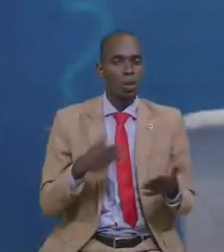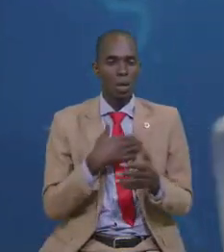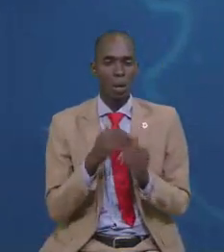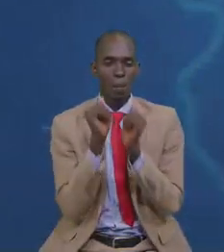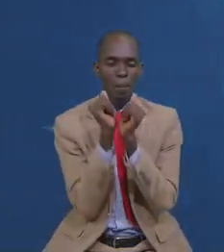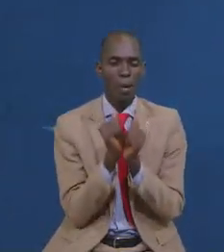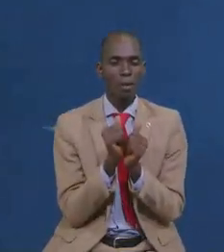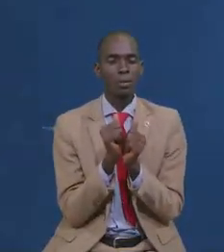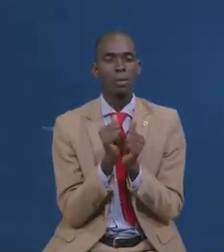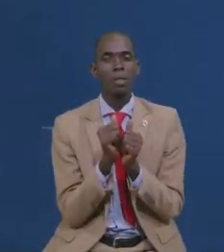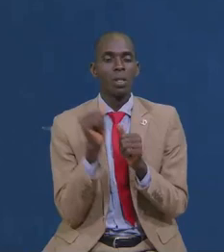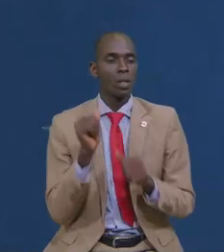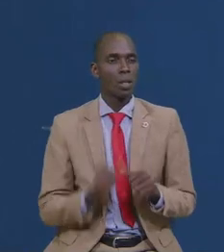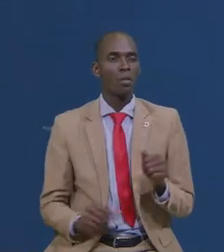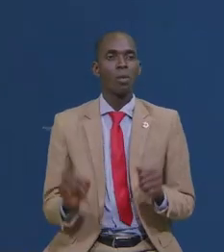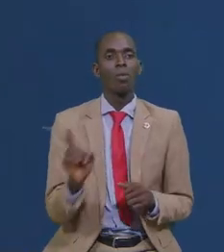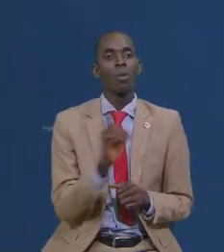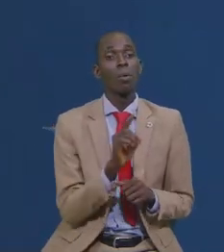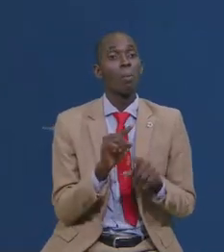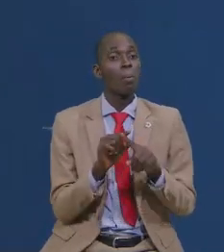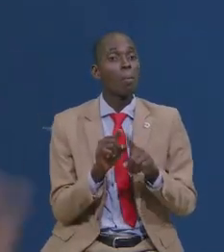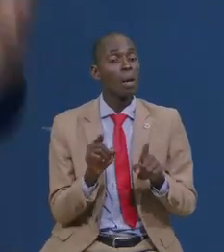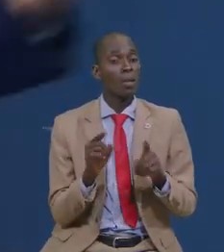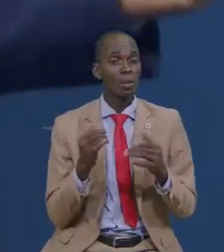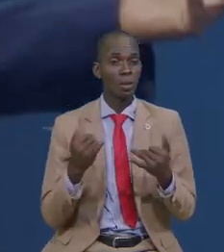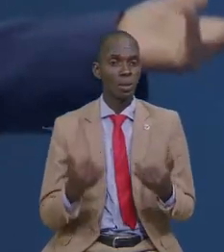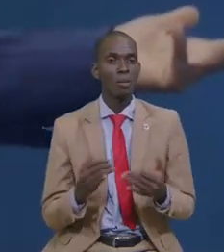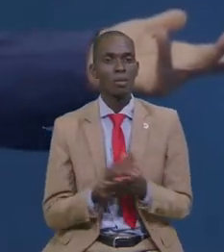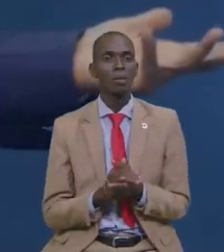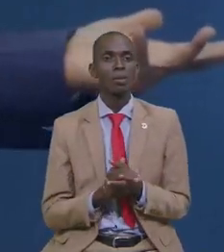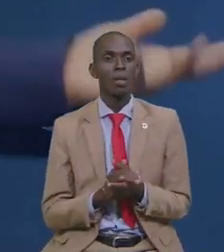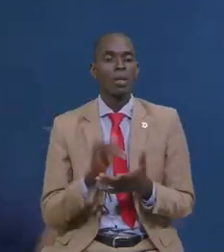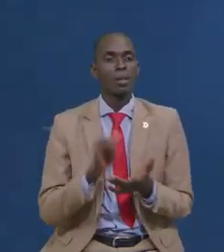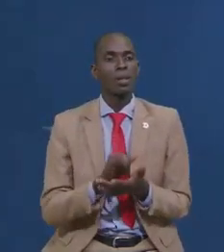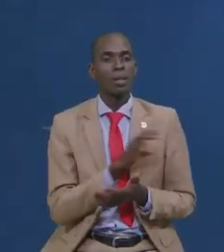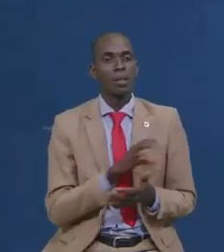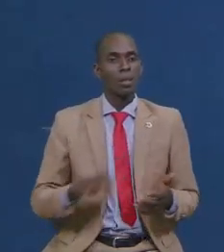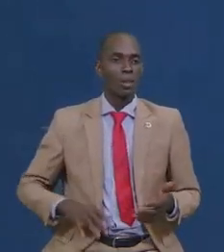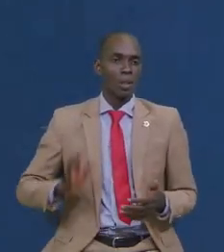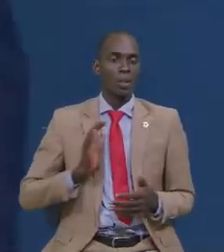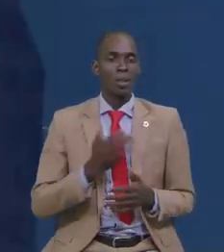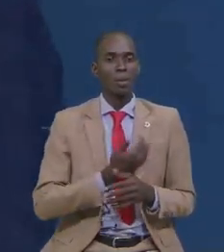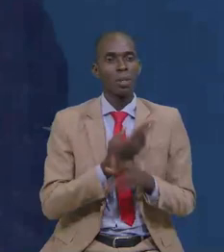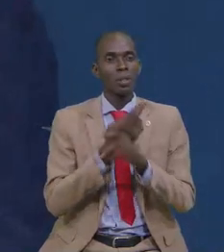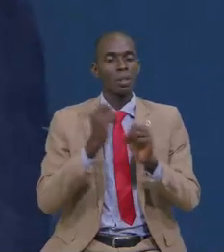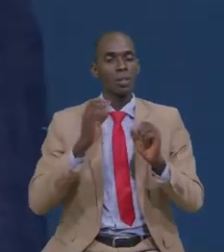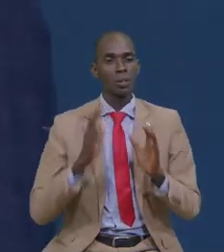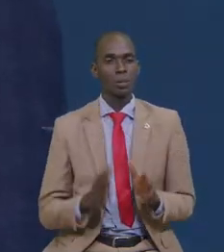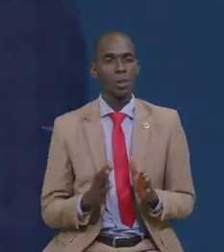vont détruire, mordre les gens. Mais maintenant que Christ, notre